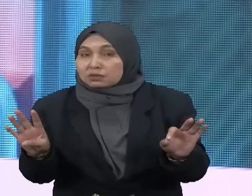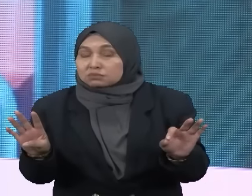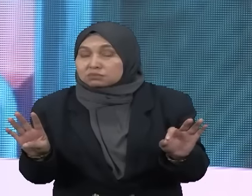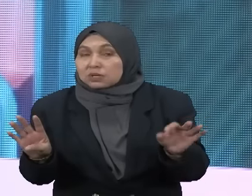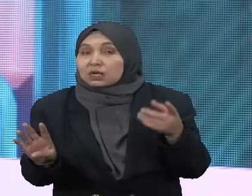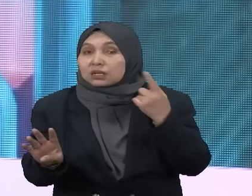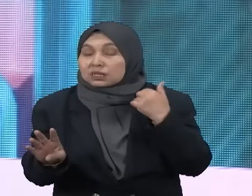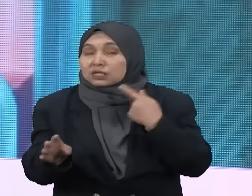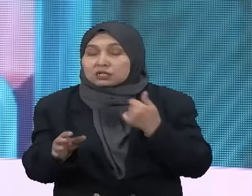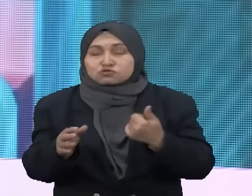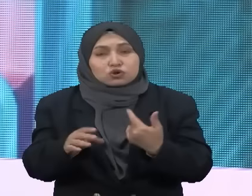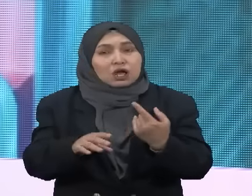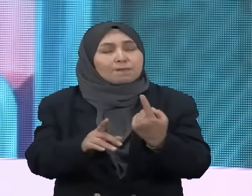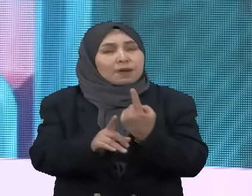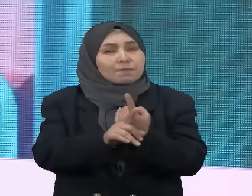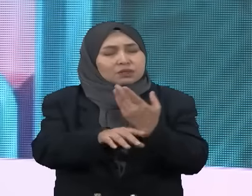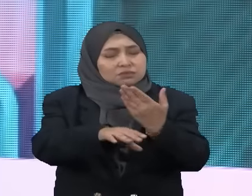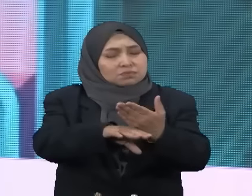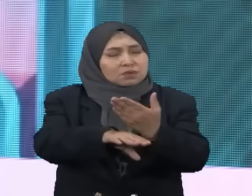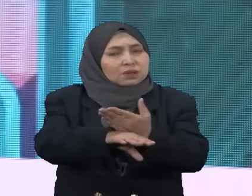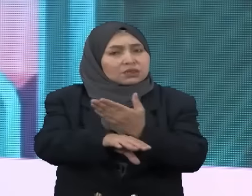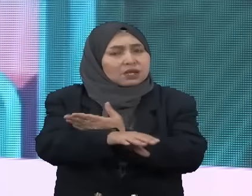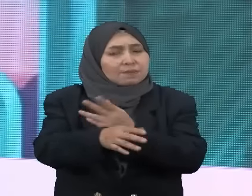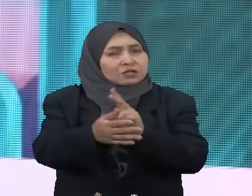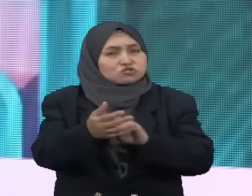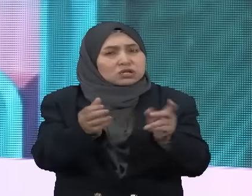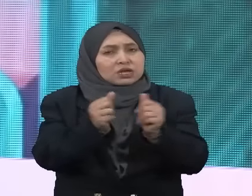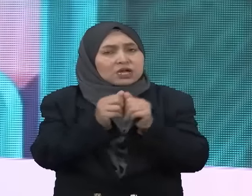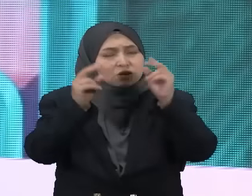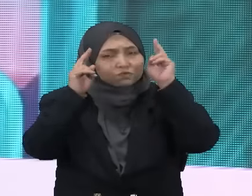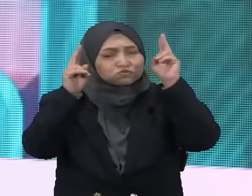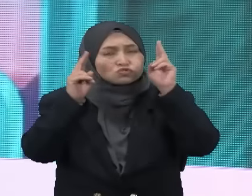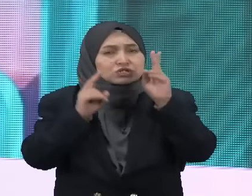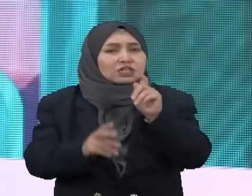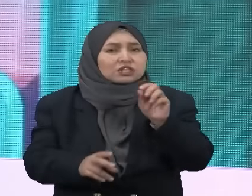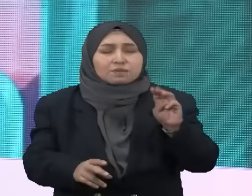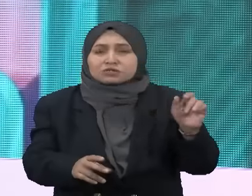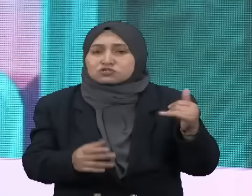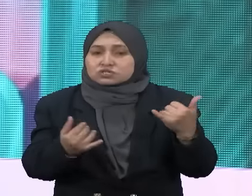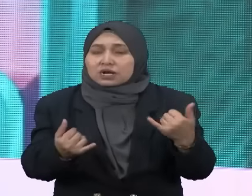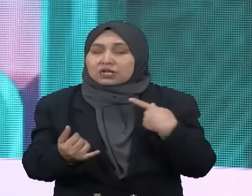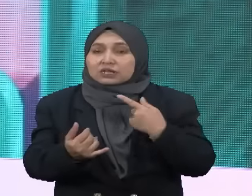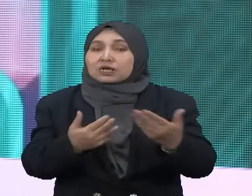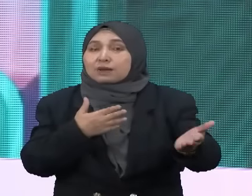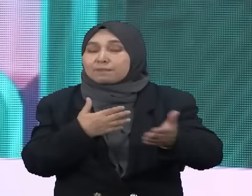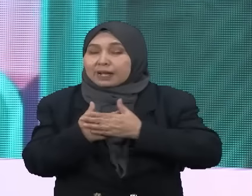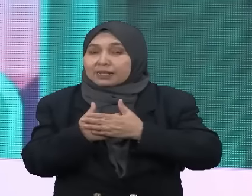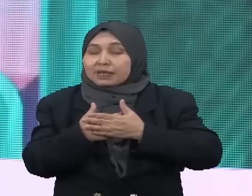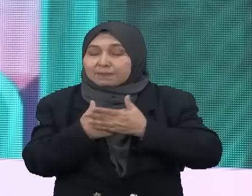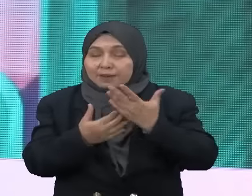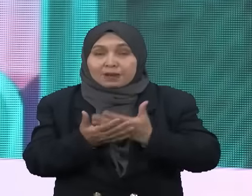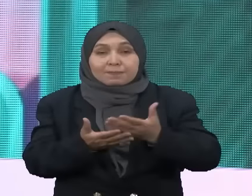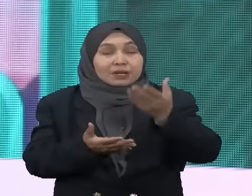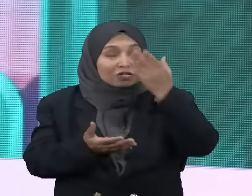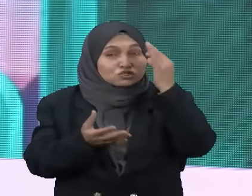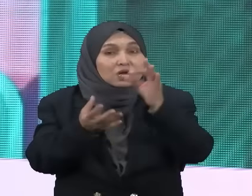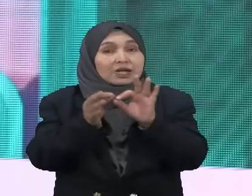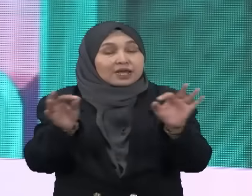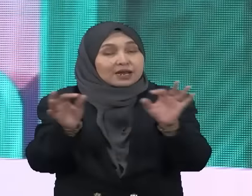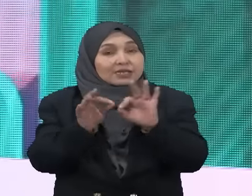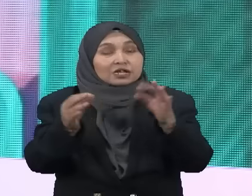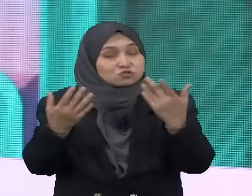tuan-tuan kita dah memperbetulkan bacaan kita bersama dengan Al-Fadhil Ustaz Tirmizi. Sekarang kita nak kembali mendalami ayat-ayat